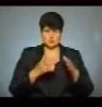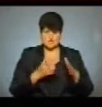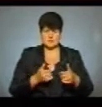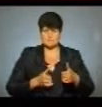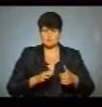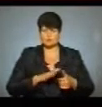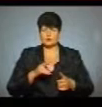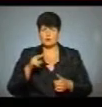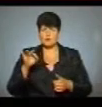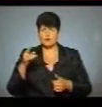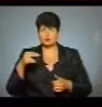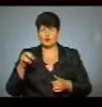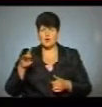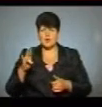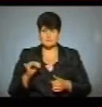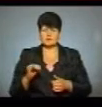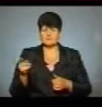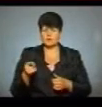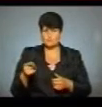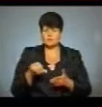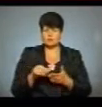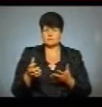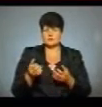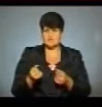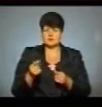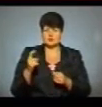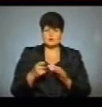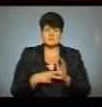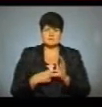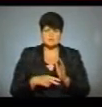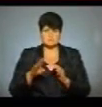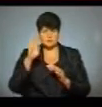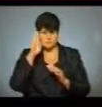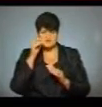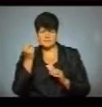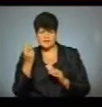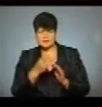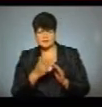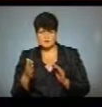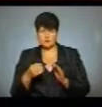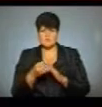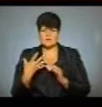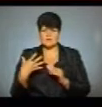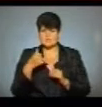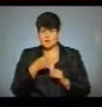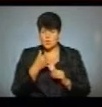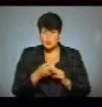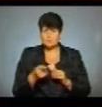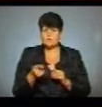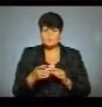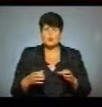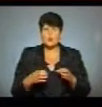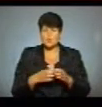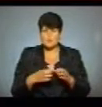відбулися в Подолянах у Тернополі. Участь у них взяли 170 юнаків віком від 12 до 15 років. Тернопільську